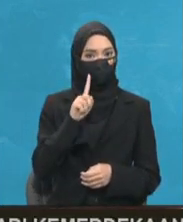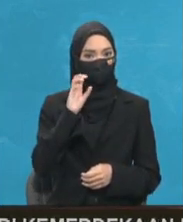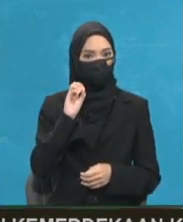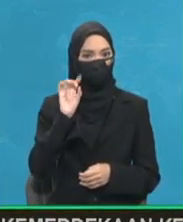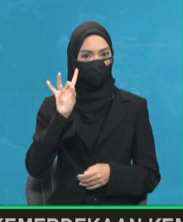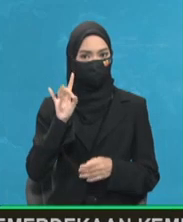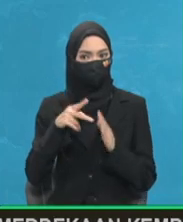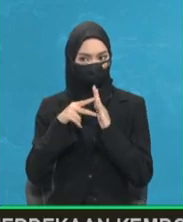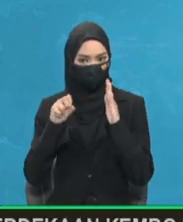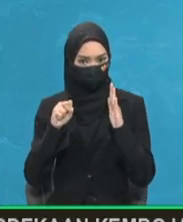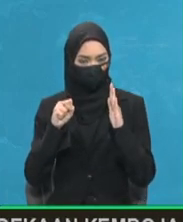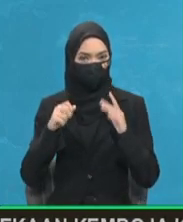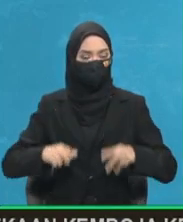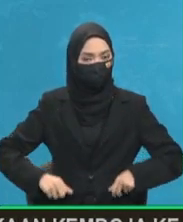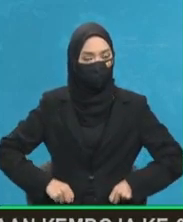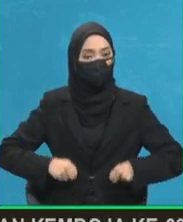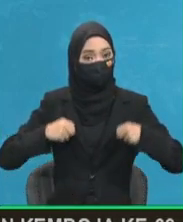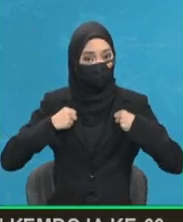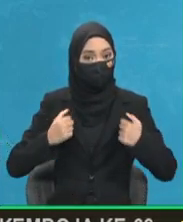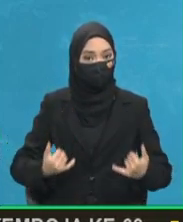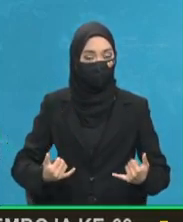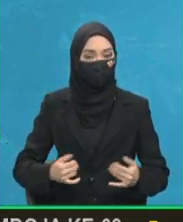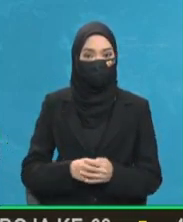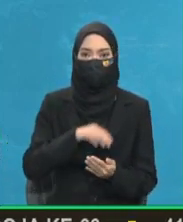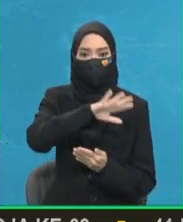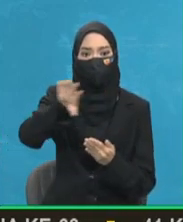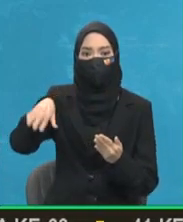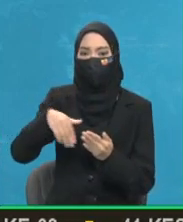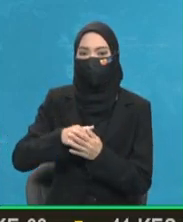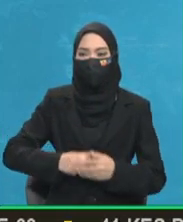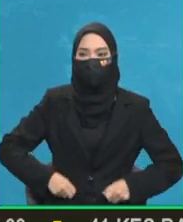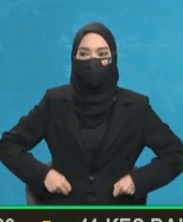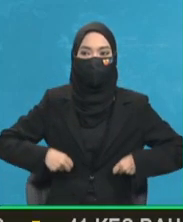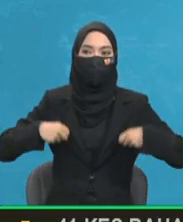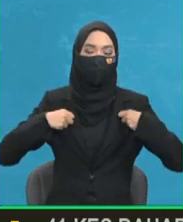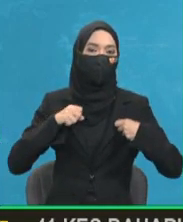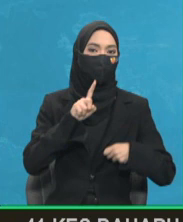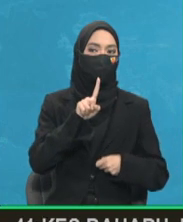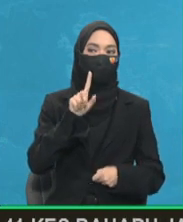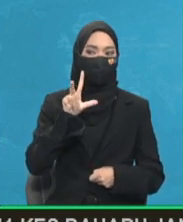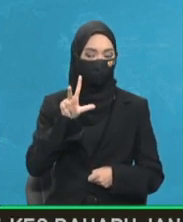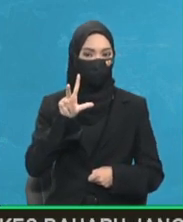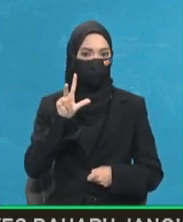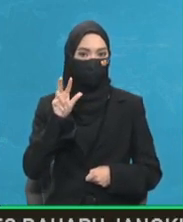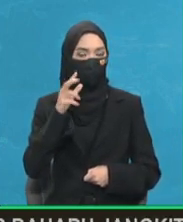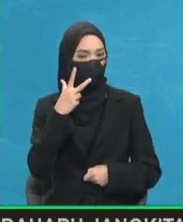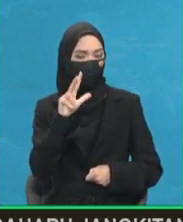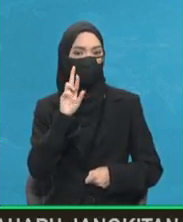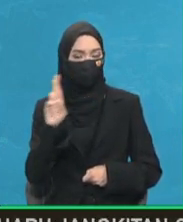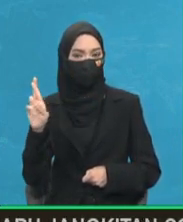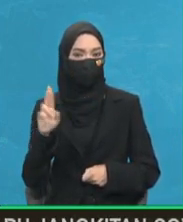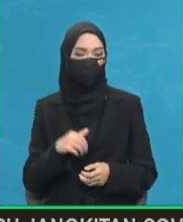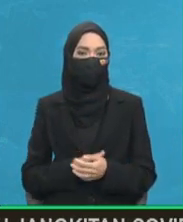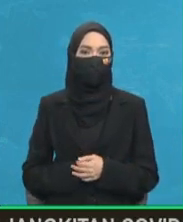sembuh yang membawa jumlah kas yang sembuh di negara Brunei Darussalam kepada 13008 cash di kalangan